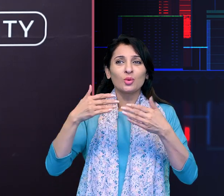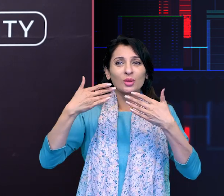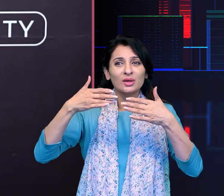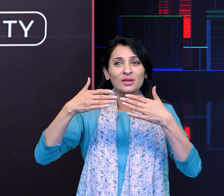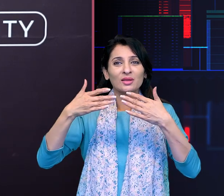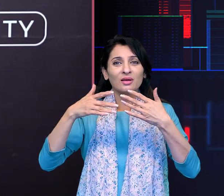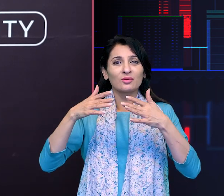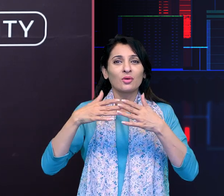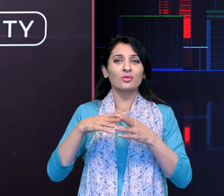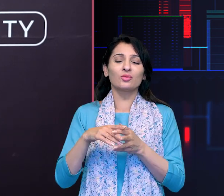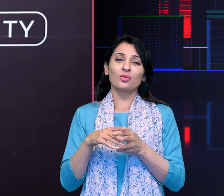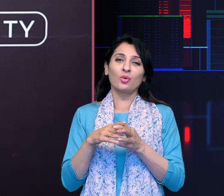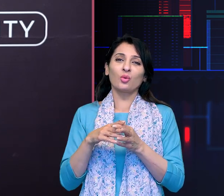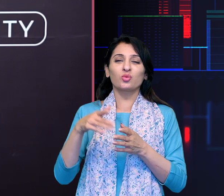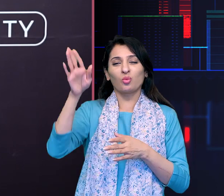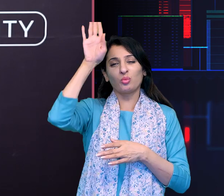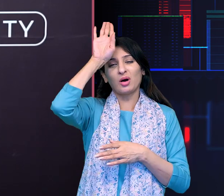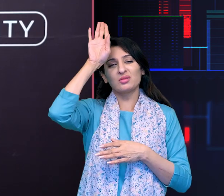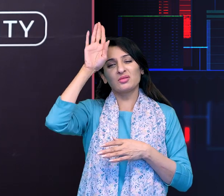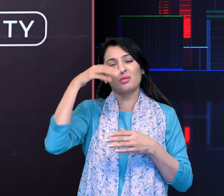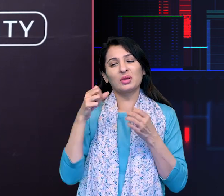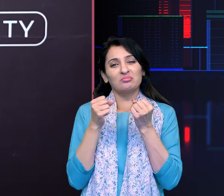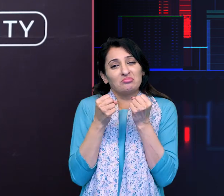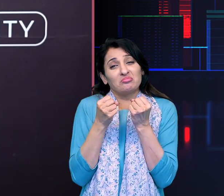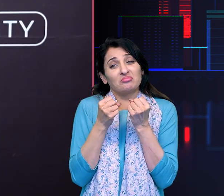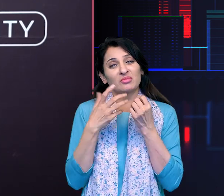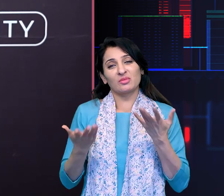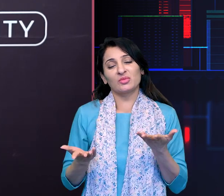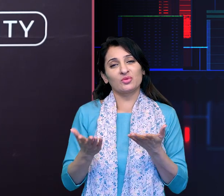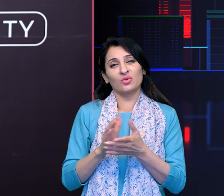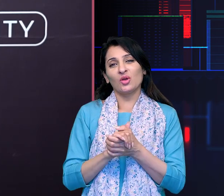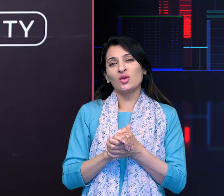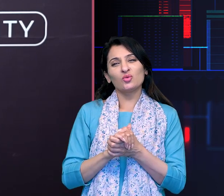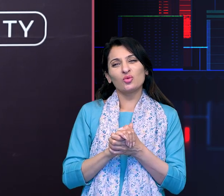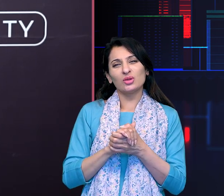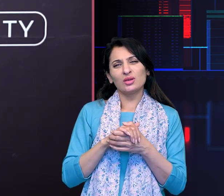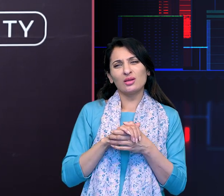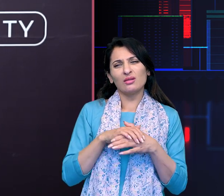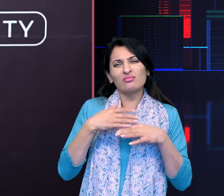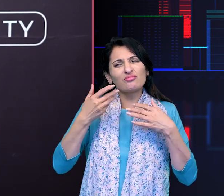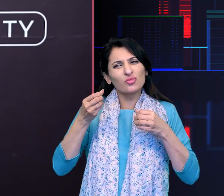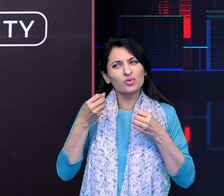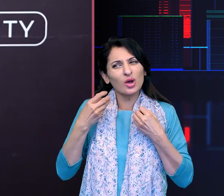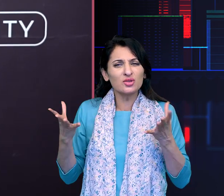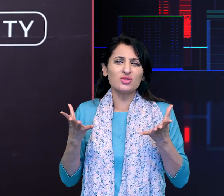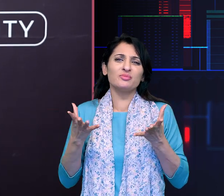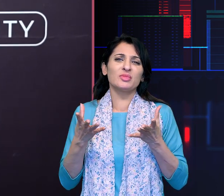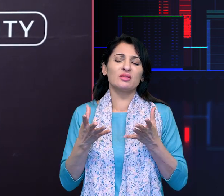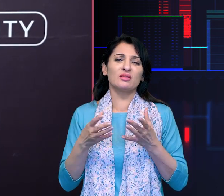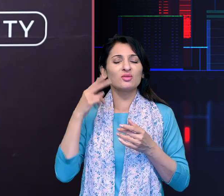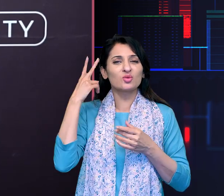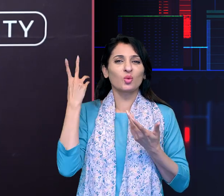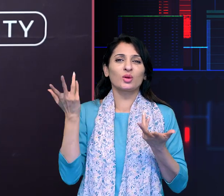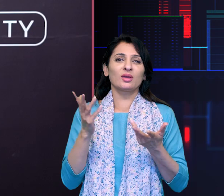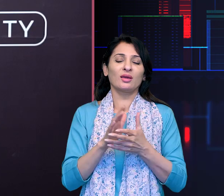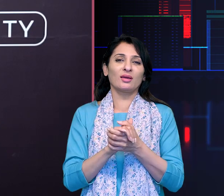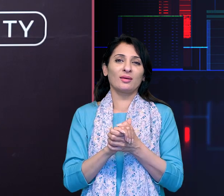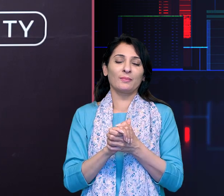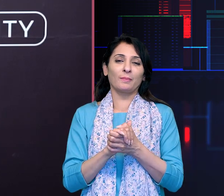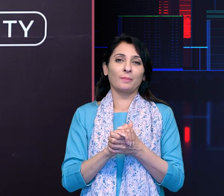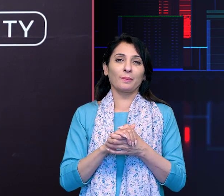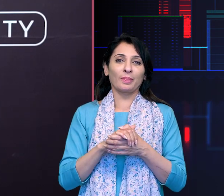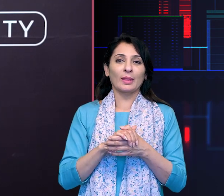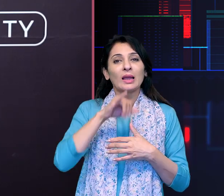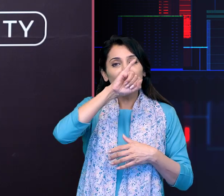खिड़कियां दरअसल थी और उसकी वजह से खड़क सिंह भी कम नहीं लगता था तो यह एक रियल स्टोरी है उसे पूरे सेंटेंस के पीछे